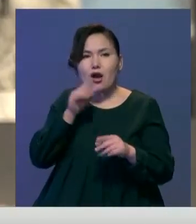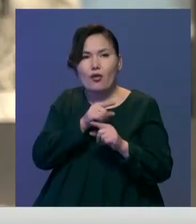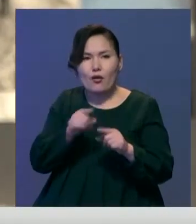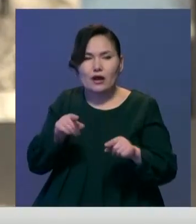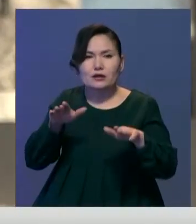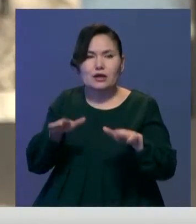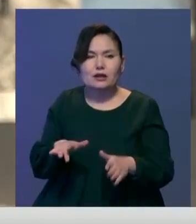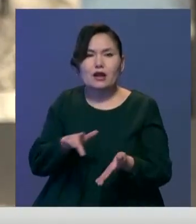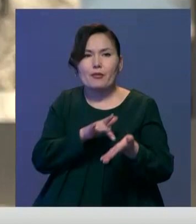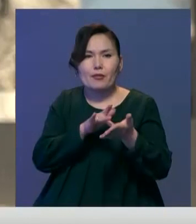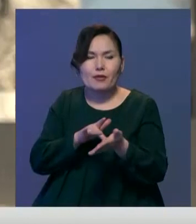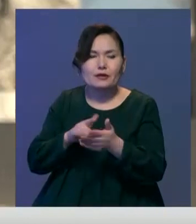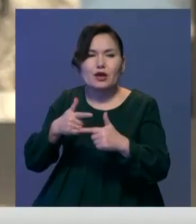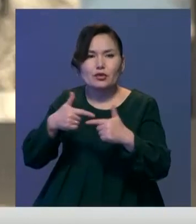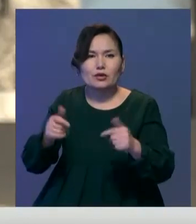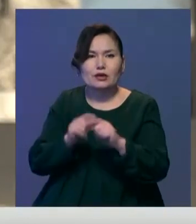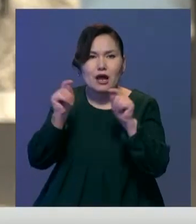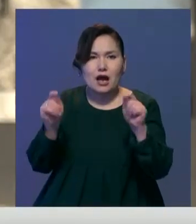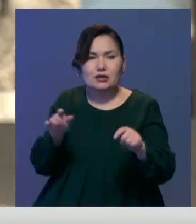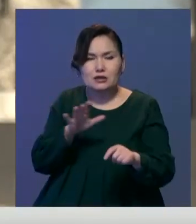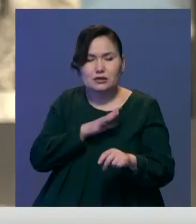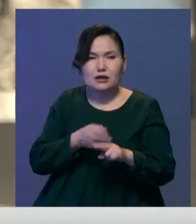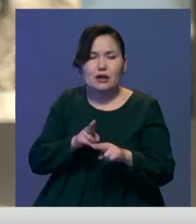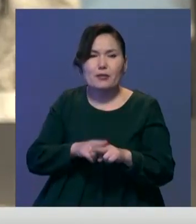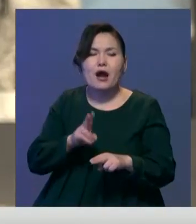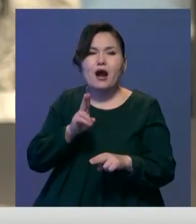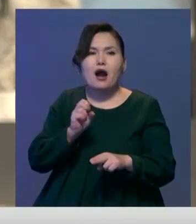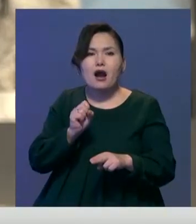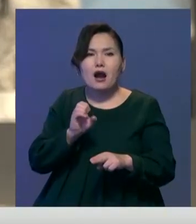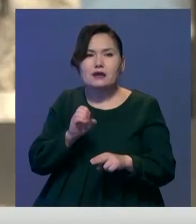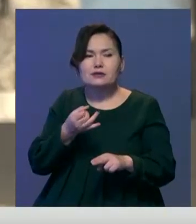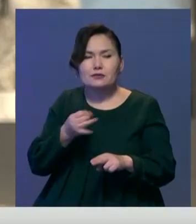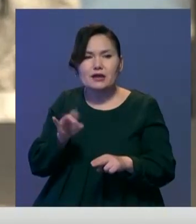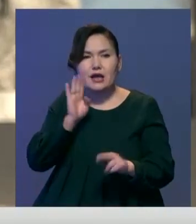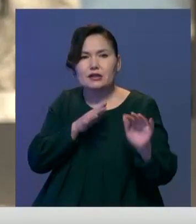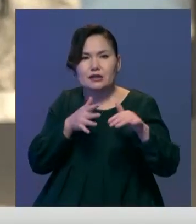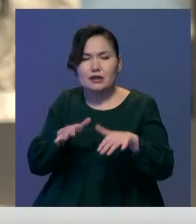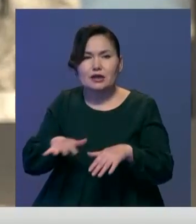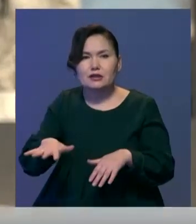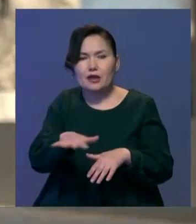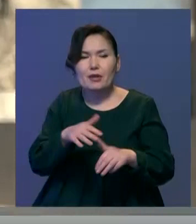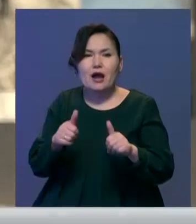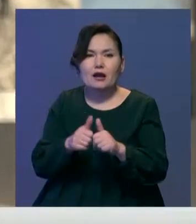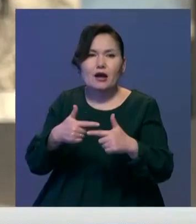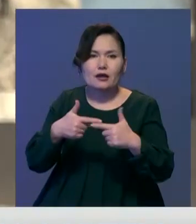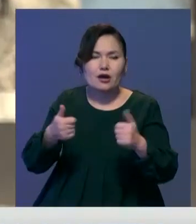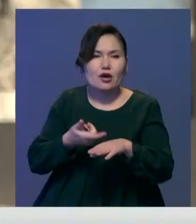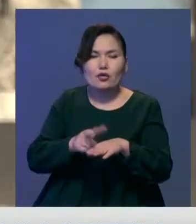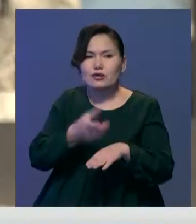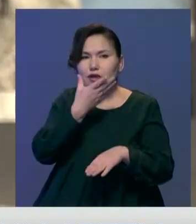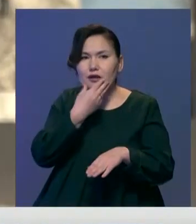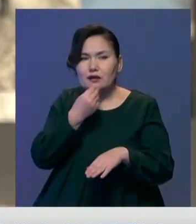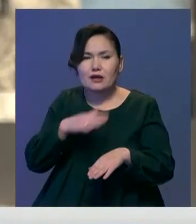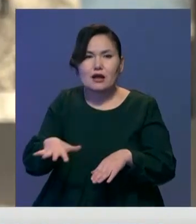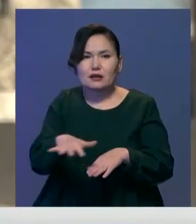нысандар, туристік нысандар бой көтеріп жатыр. Каспий жағасындағы жартасты соқпақ жобасын ерекше етіп айтуға болады.